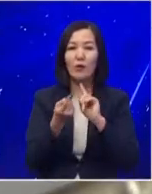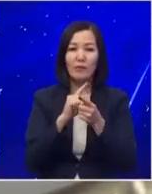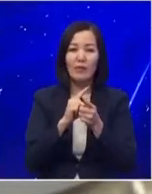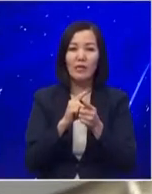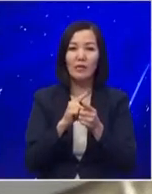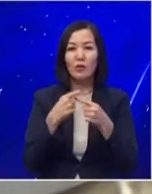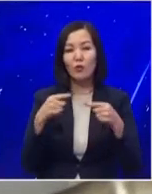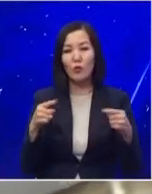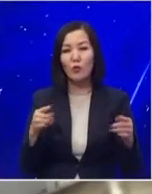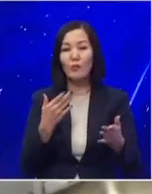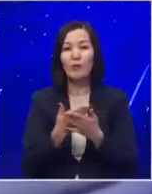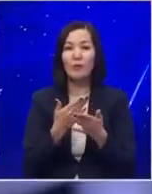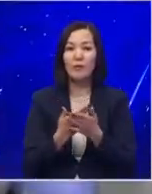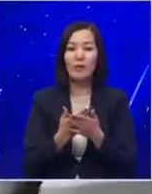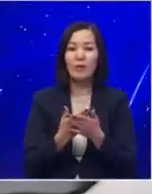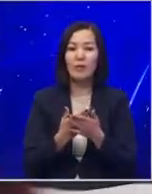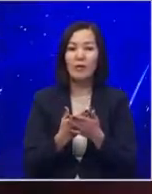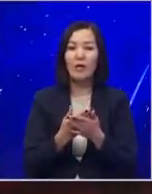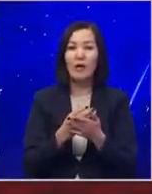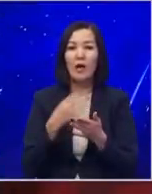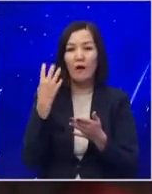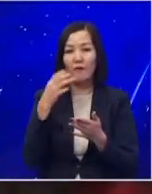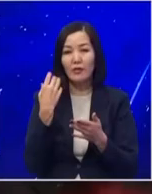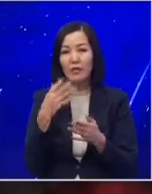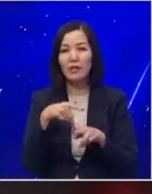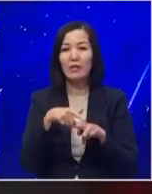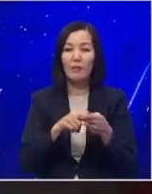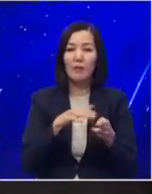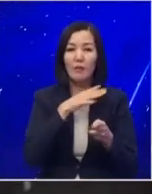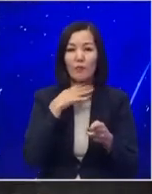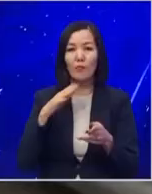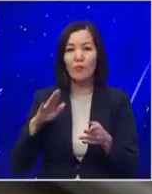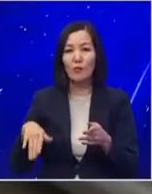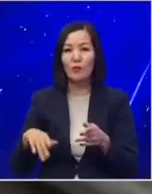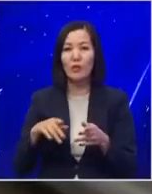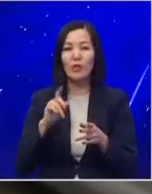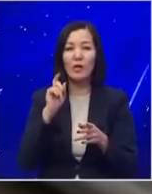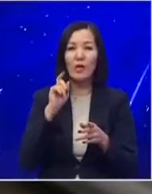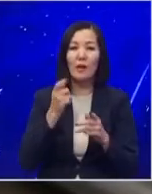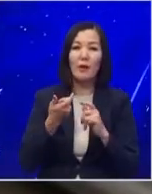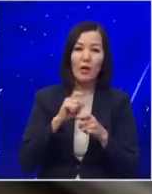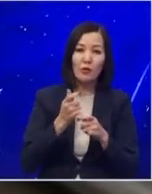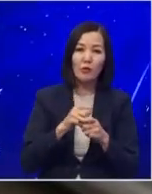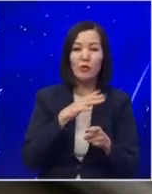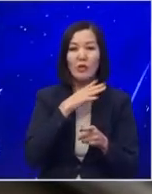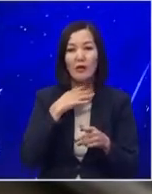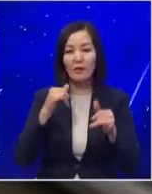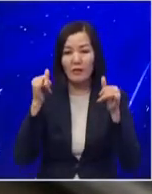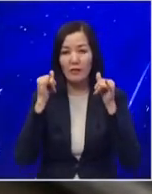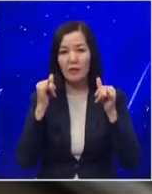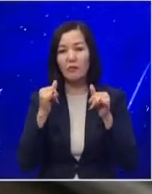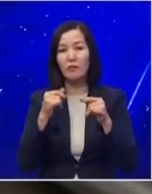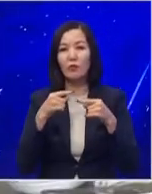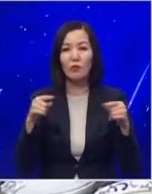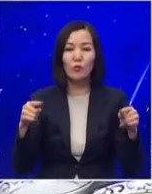хозяйки к примеру было диетические овощные наполовину с мясом жирные постные с мясом птицы баранины и говядины конины словом на